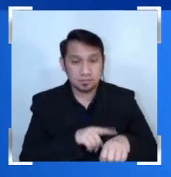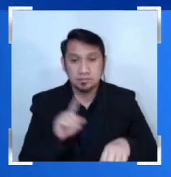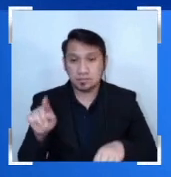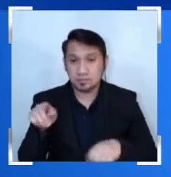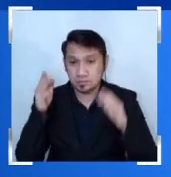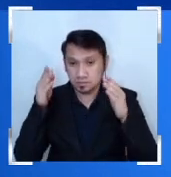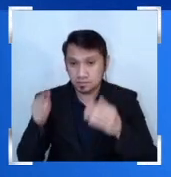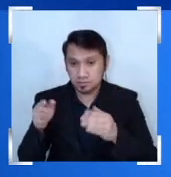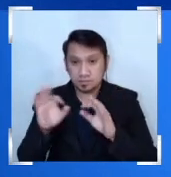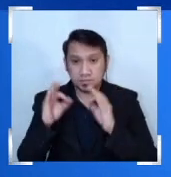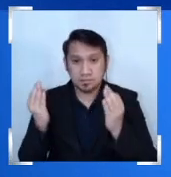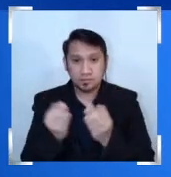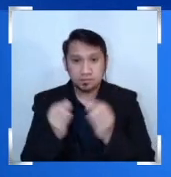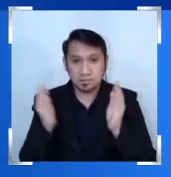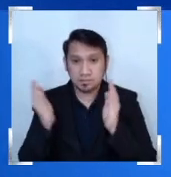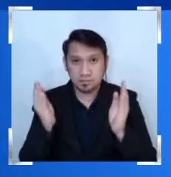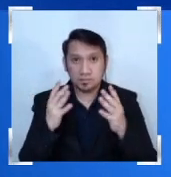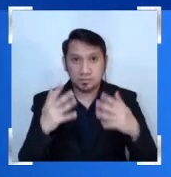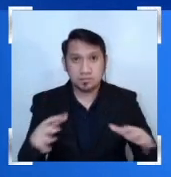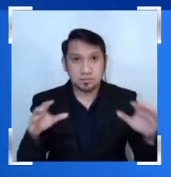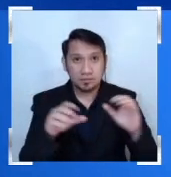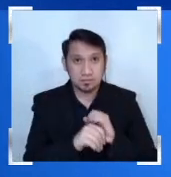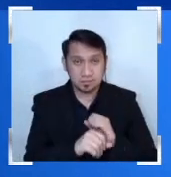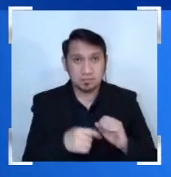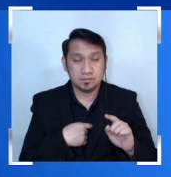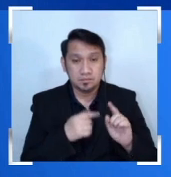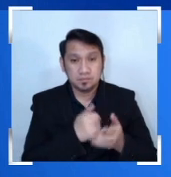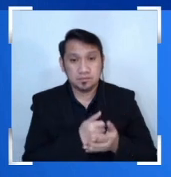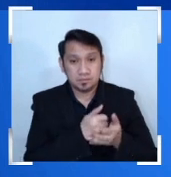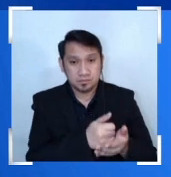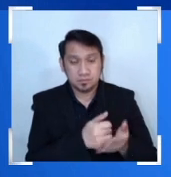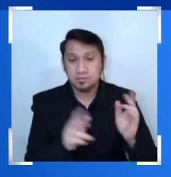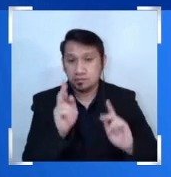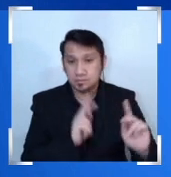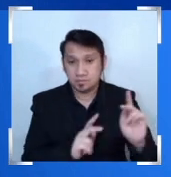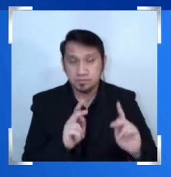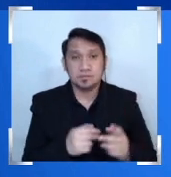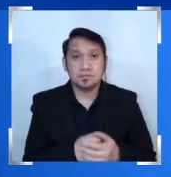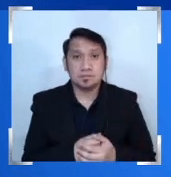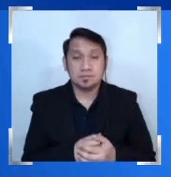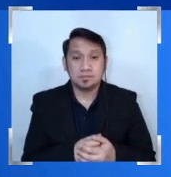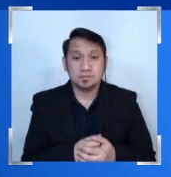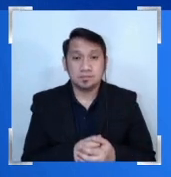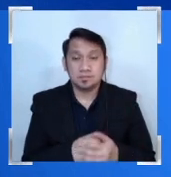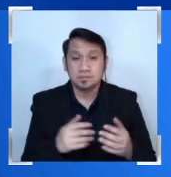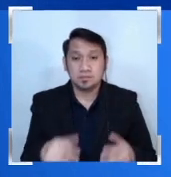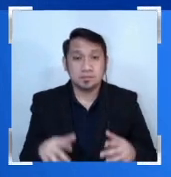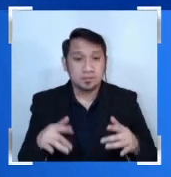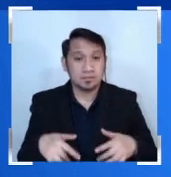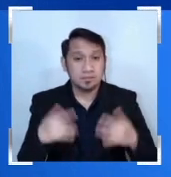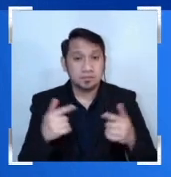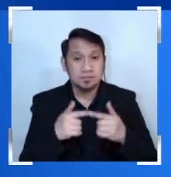kanyang pagsirbihan matapos ang matagal niyang pagtugon sa pangangailangan ng mga tao. Life's greatest reward daw ngayon para